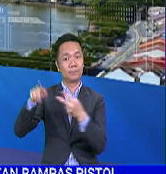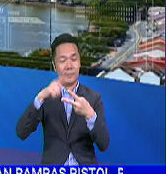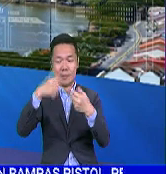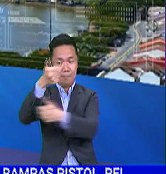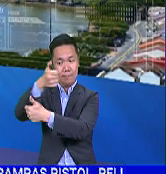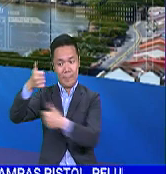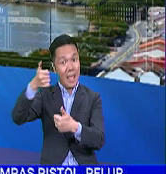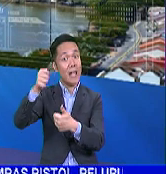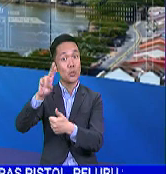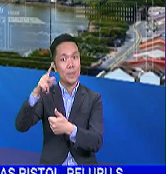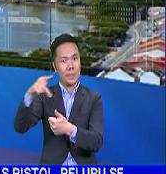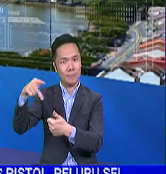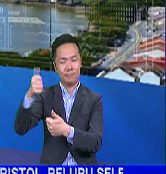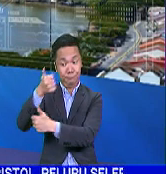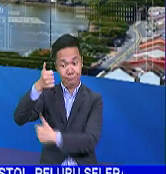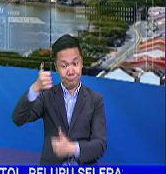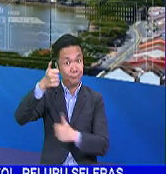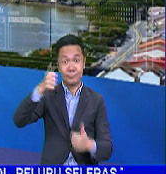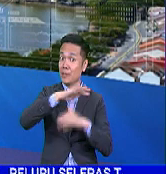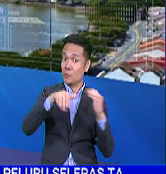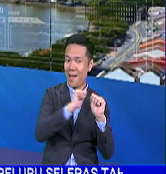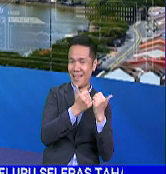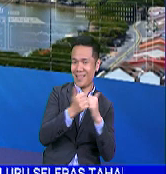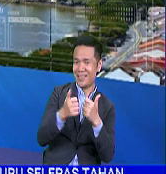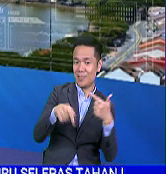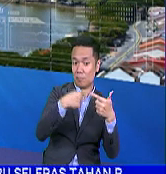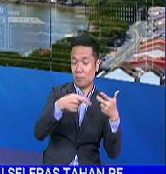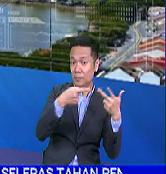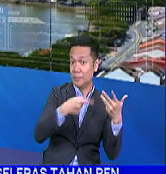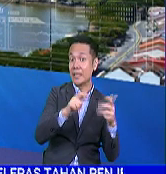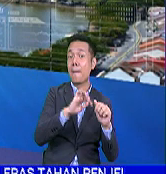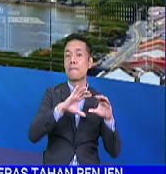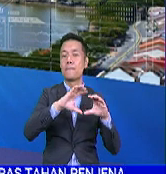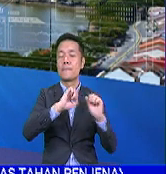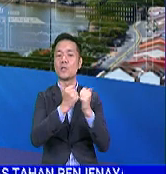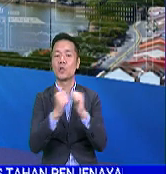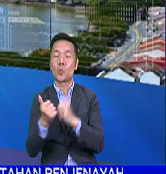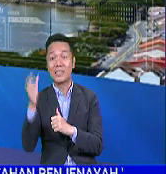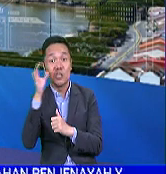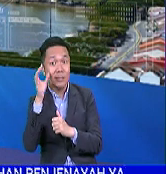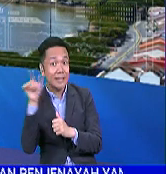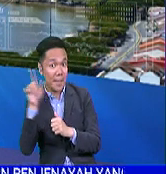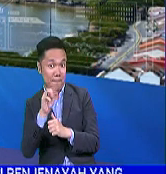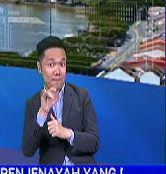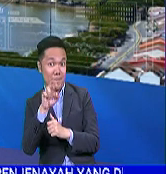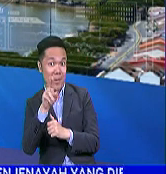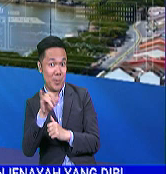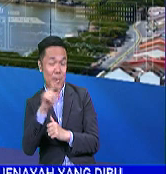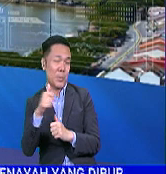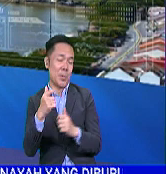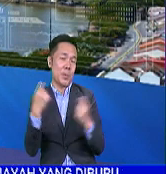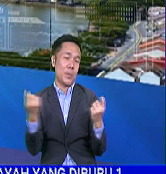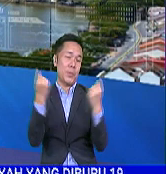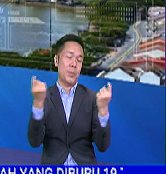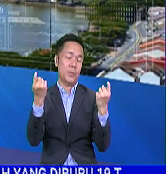parti SUPP, ketua-ketua jabatan dan agensi serta pelbagai persatuan Cina di Miri untuk meraikan Tahun Harimau kali